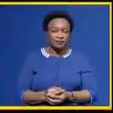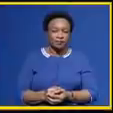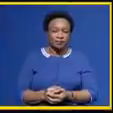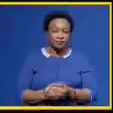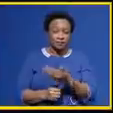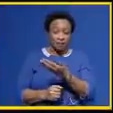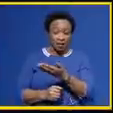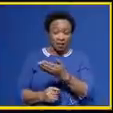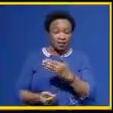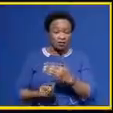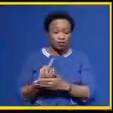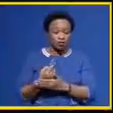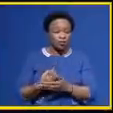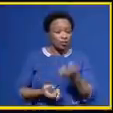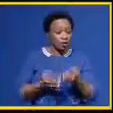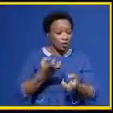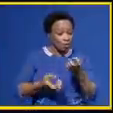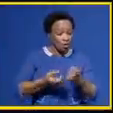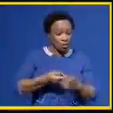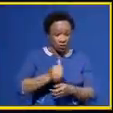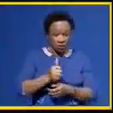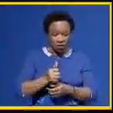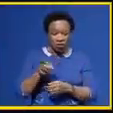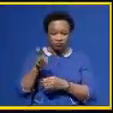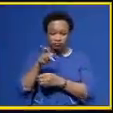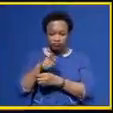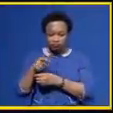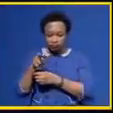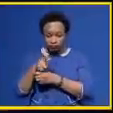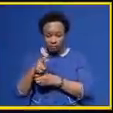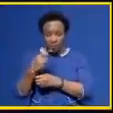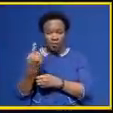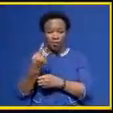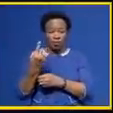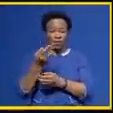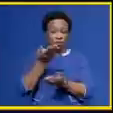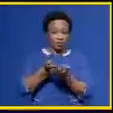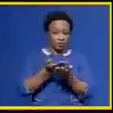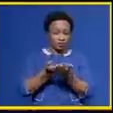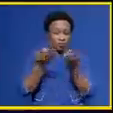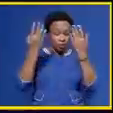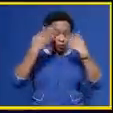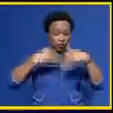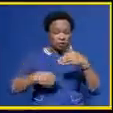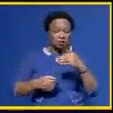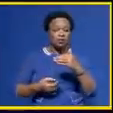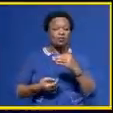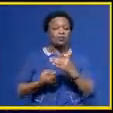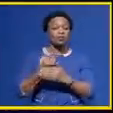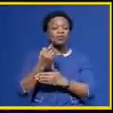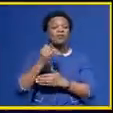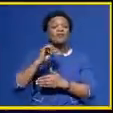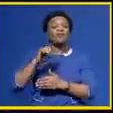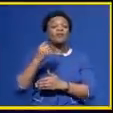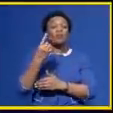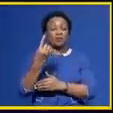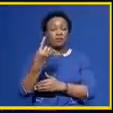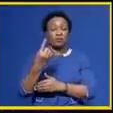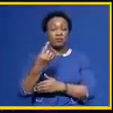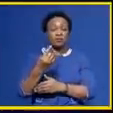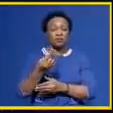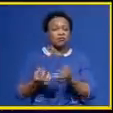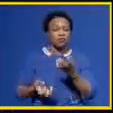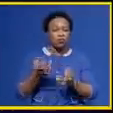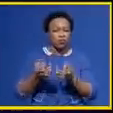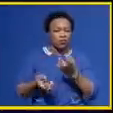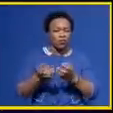Hili ndilo tukio la moto wenyewe kama lilivyorekodiwa na mmoja wa mashuhuda usiku wa kuamkia Jumamosi hii, likiteketeza moja ya bweni.